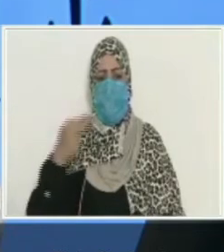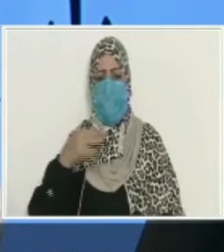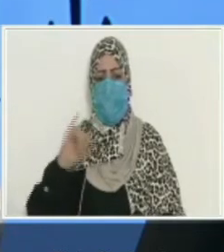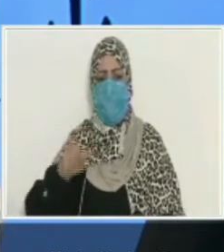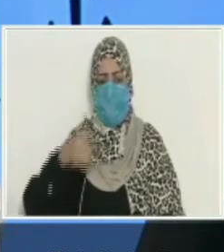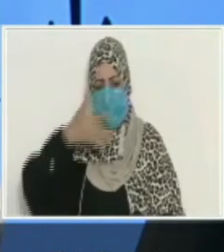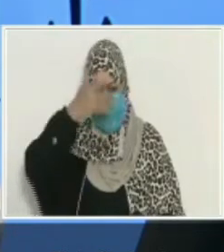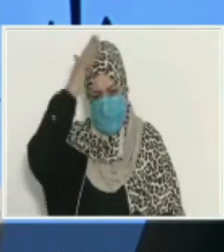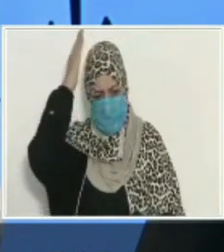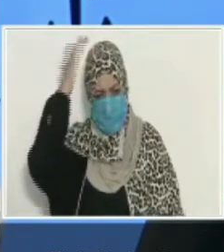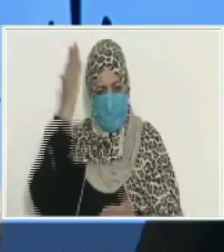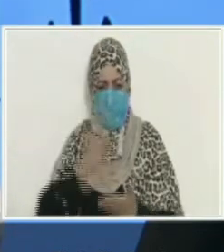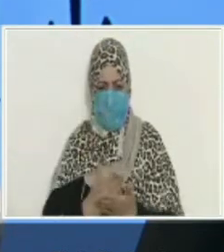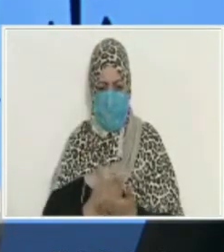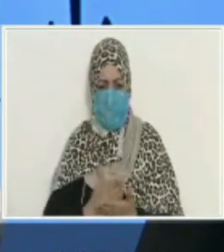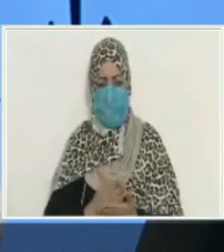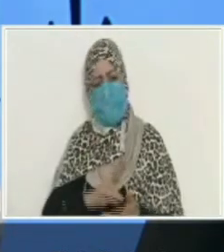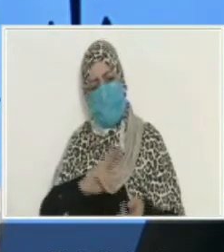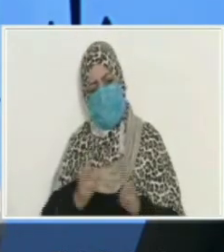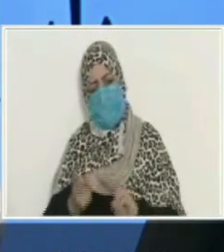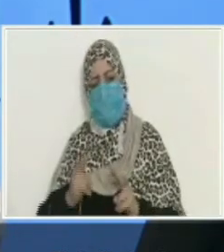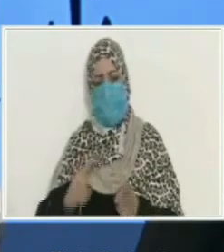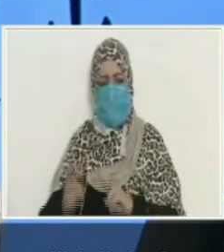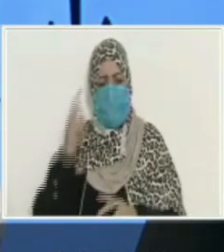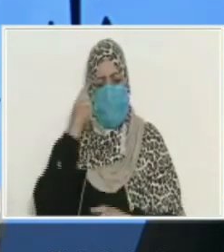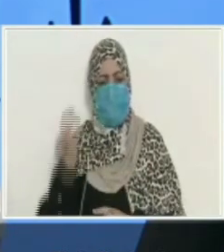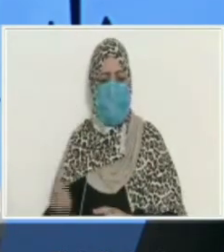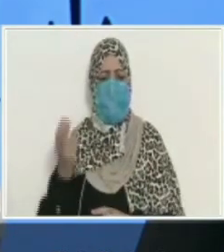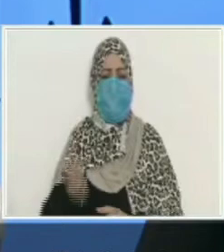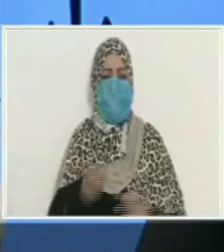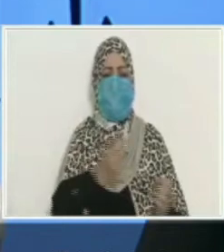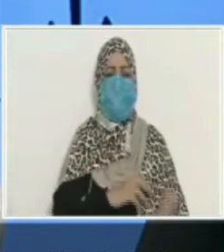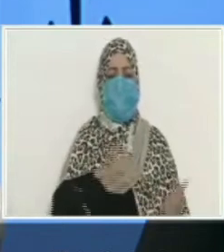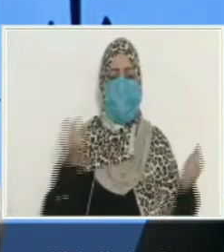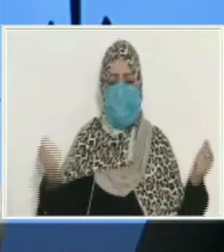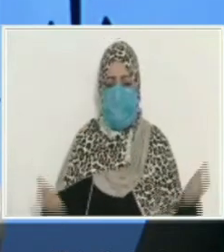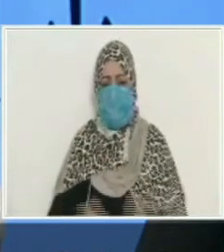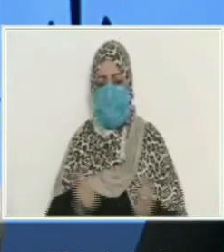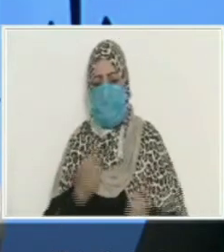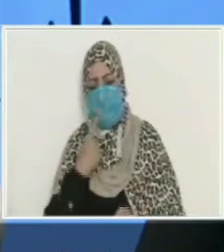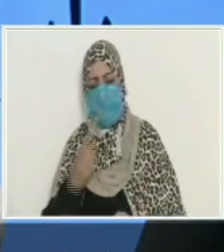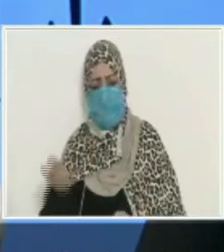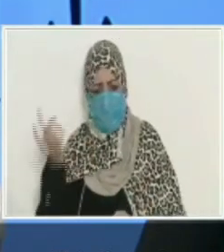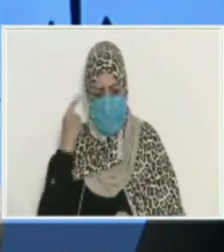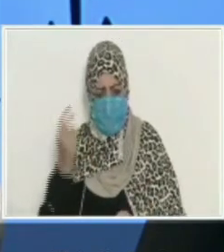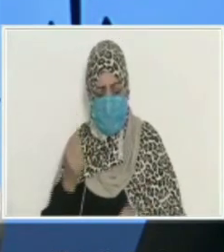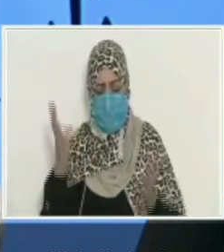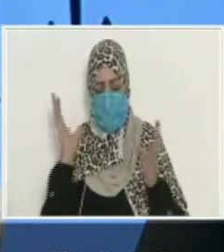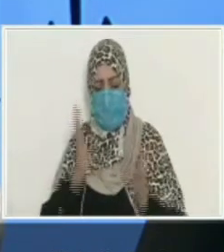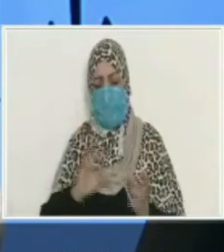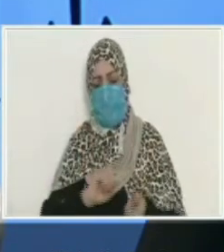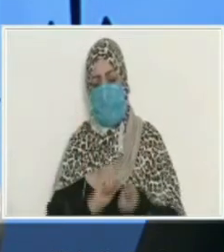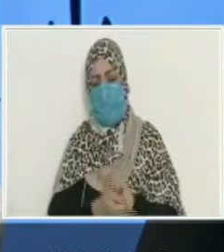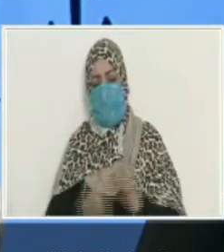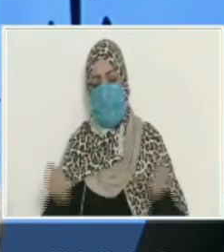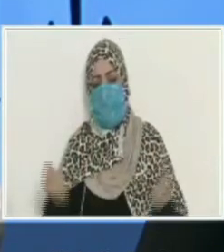الصلوات كلها ثم تغير اجتهاده في مسألة أخرى ولابد من قراءة البسملة وأن لا تجزي السلام غير بسملة فيعيد الصلاة